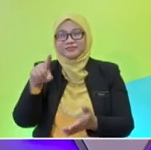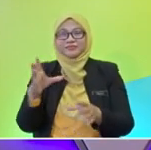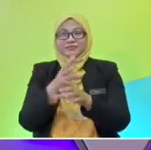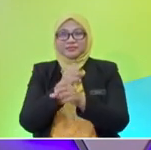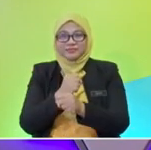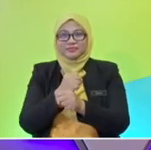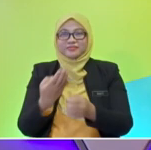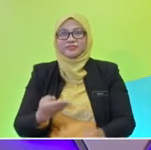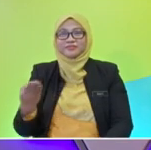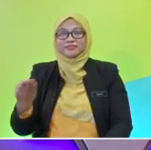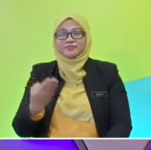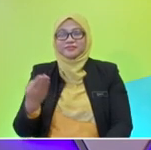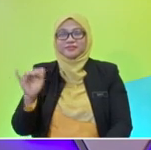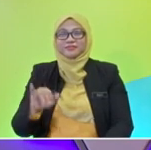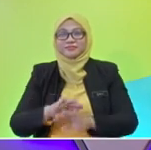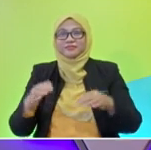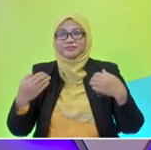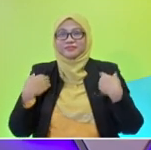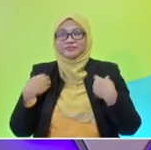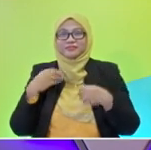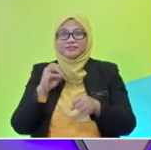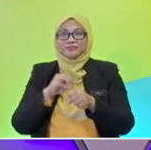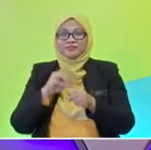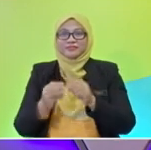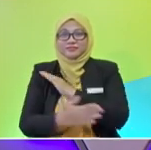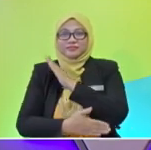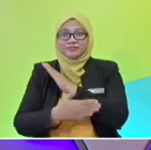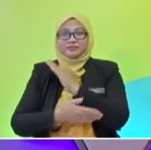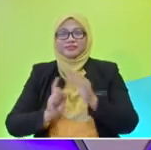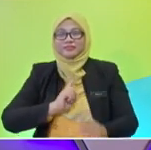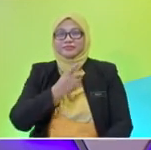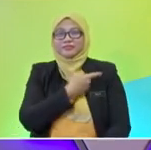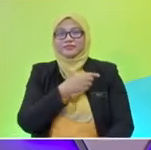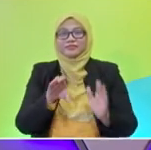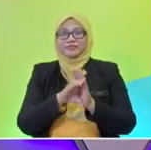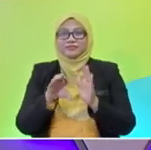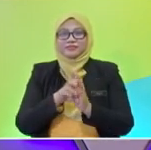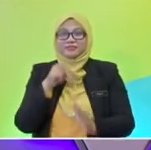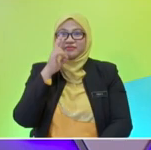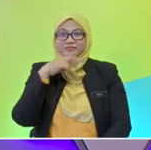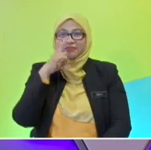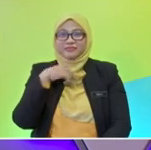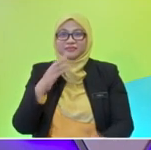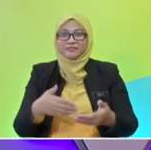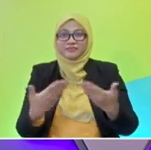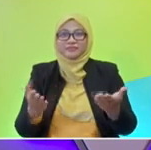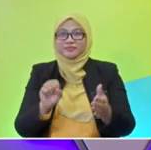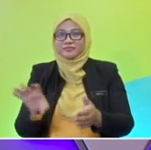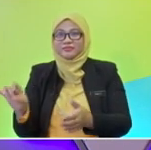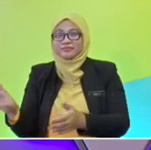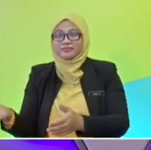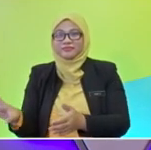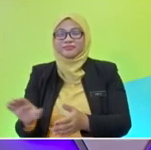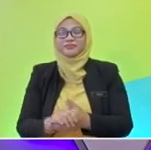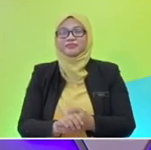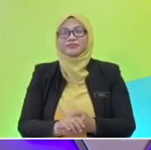barang-barang yang tidak dimiliki oleh contohnya macam negara kita membekalkan 400 kepada negara kerajaan Cina dan juga Kerajaan